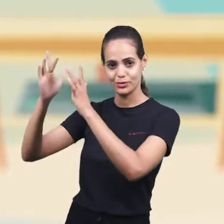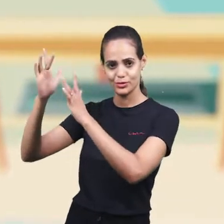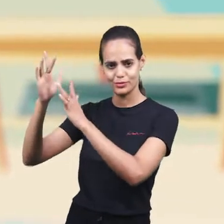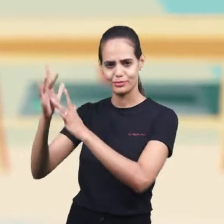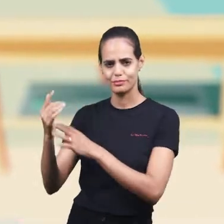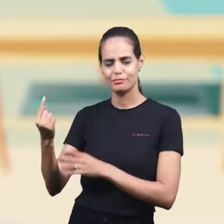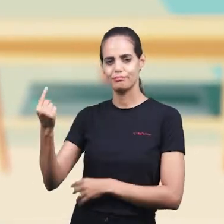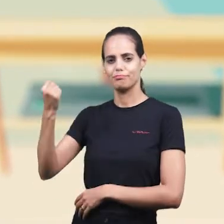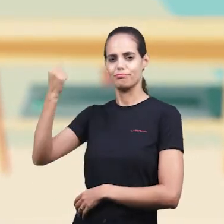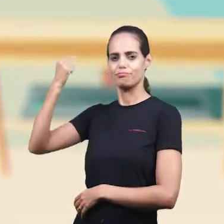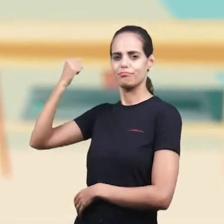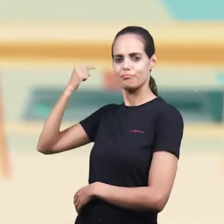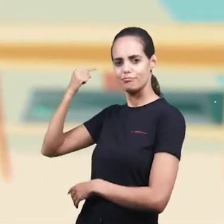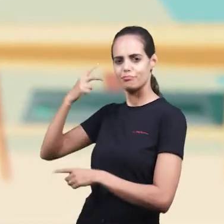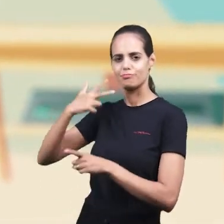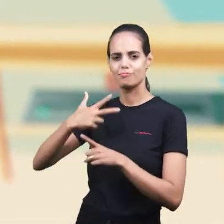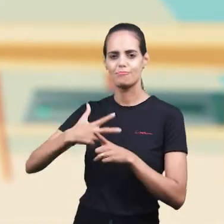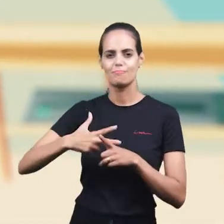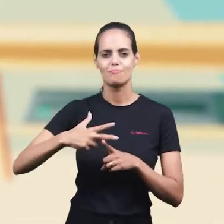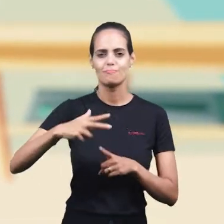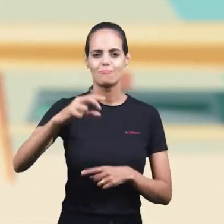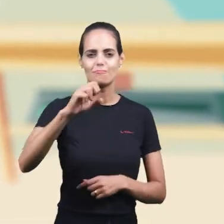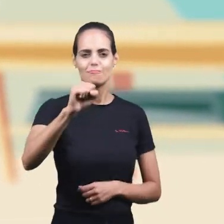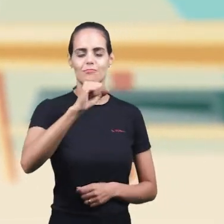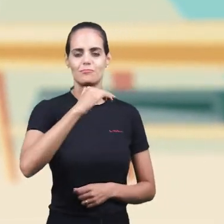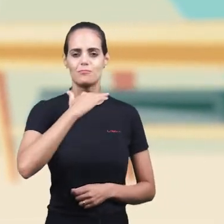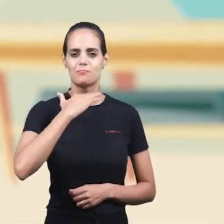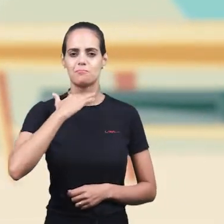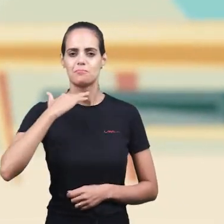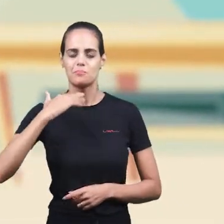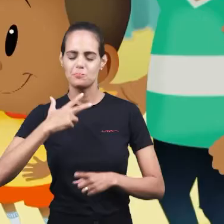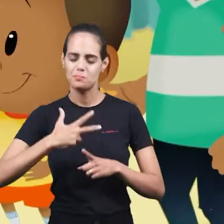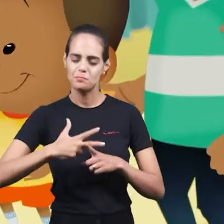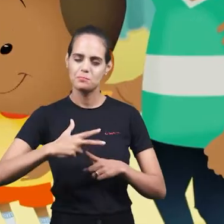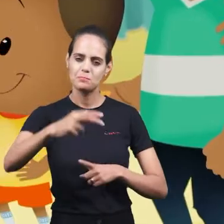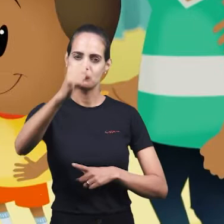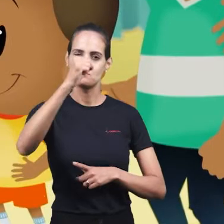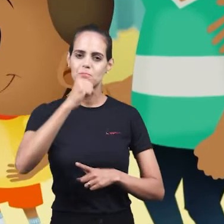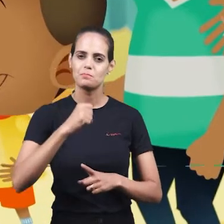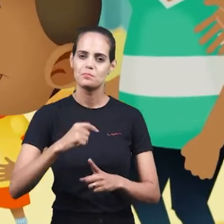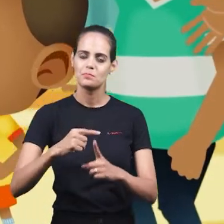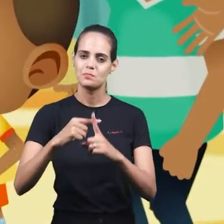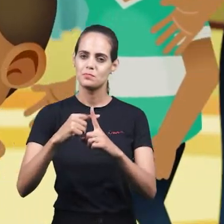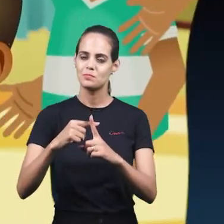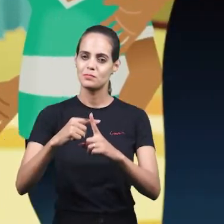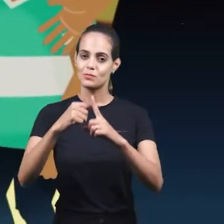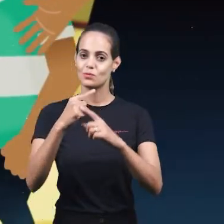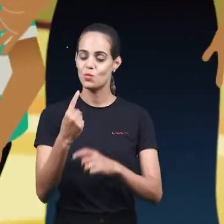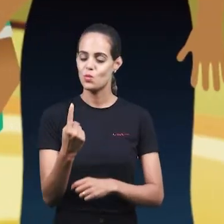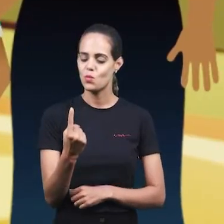того, кто победил смерть на кресте,